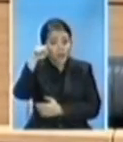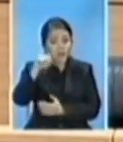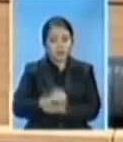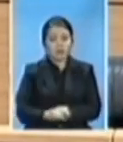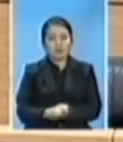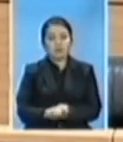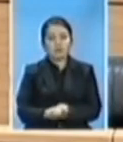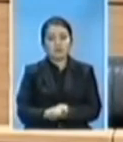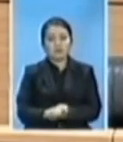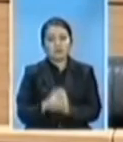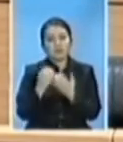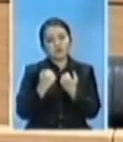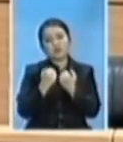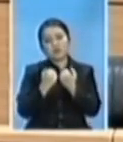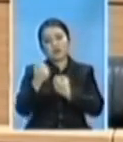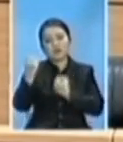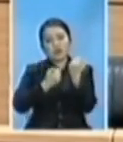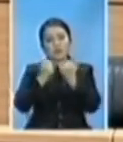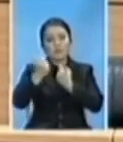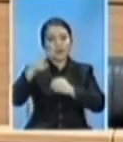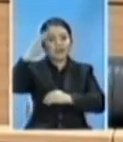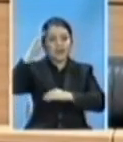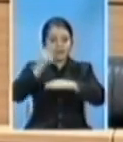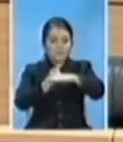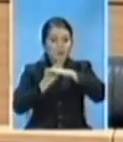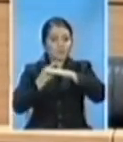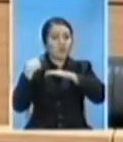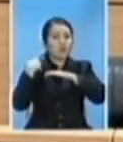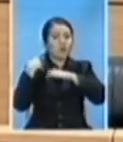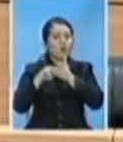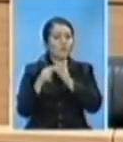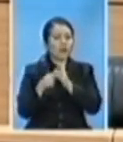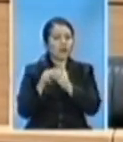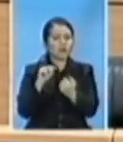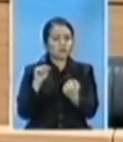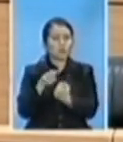รถถังครับนี่แหละคือบาปที่สุด